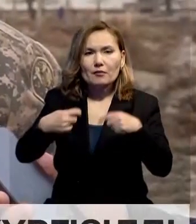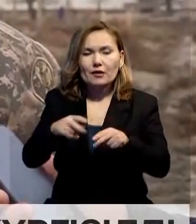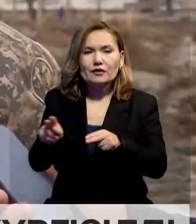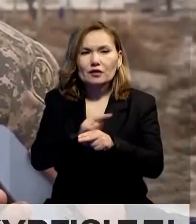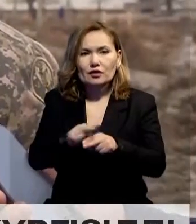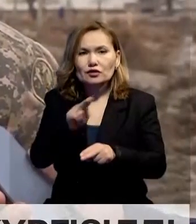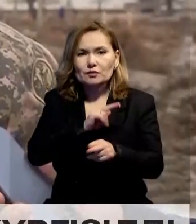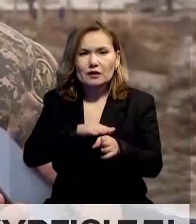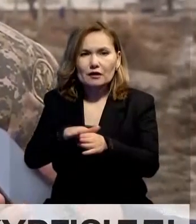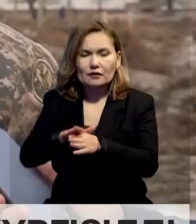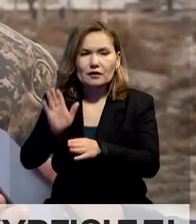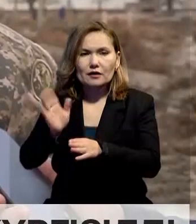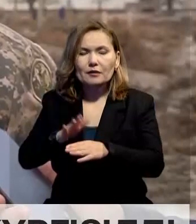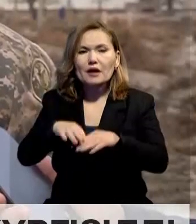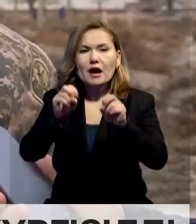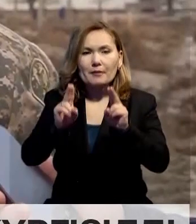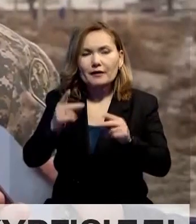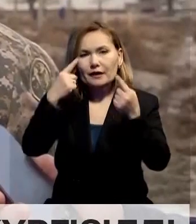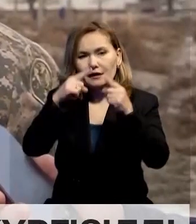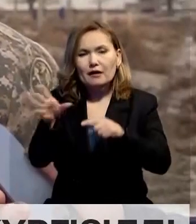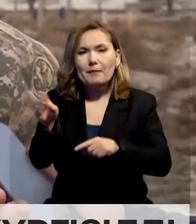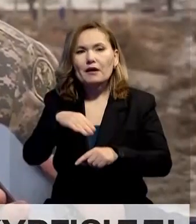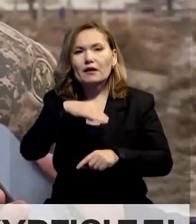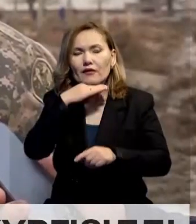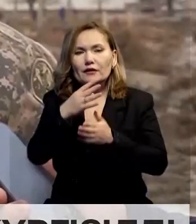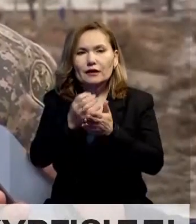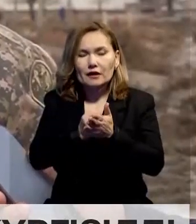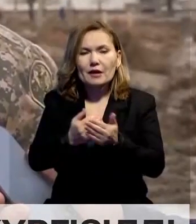қалпына келтірілетін болады. Мамандар мен техника толық жеткілікті.